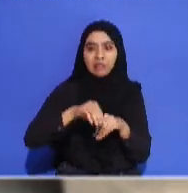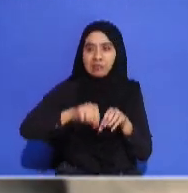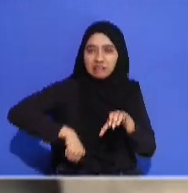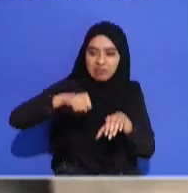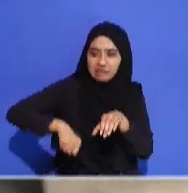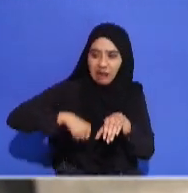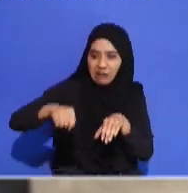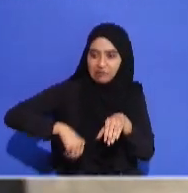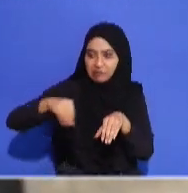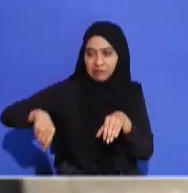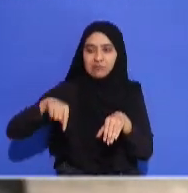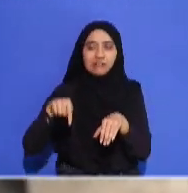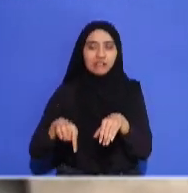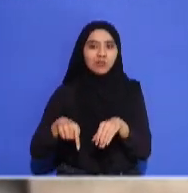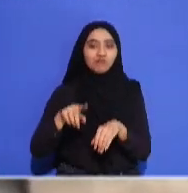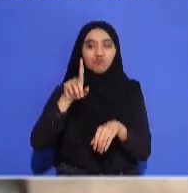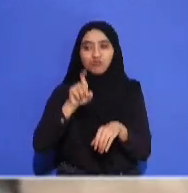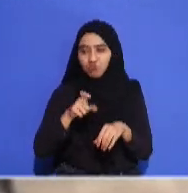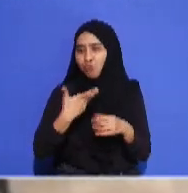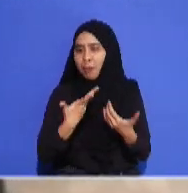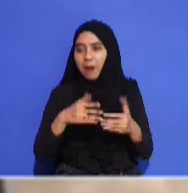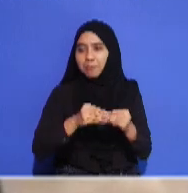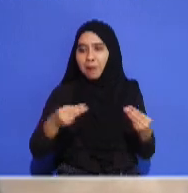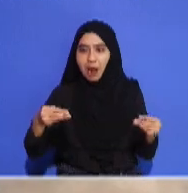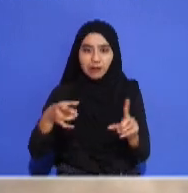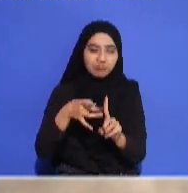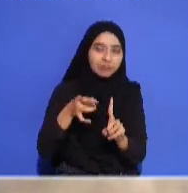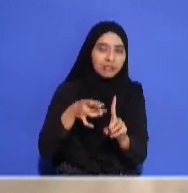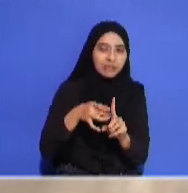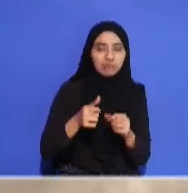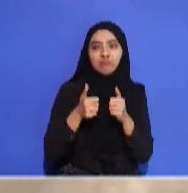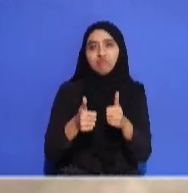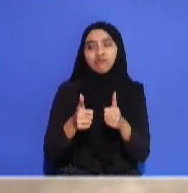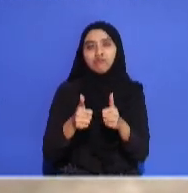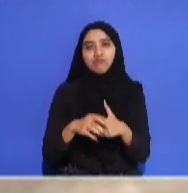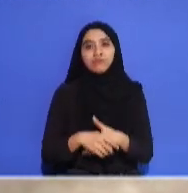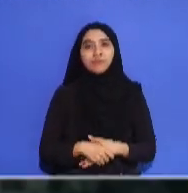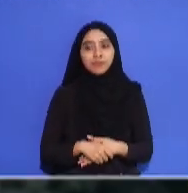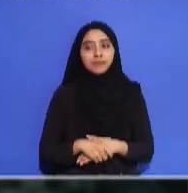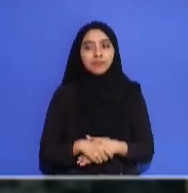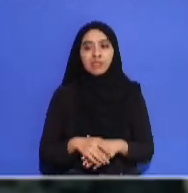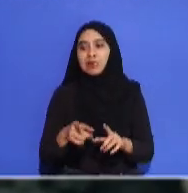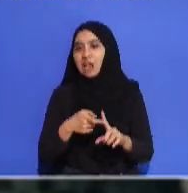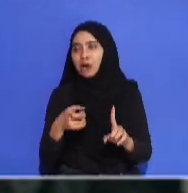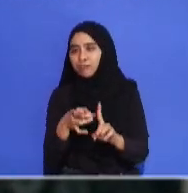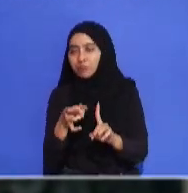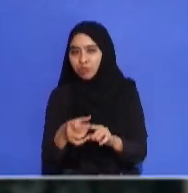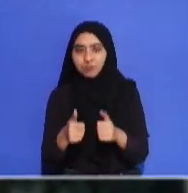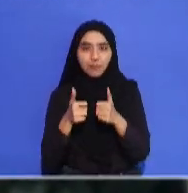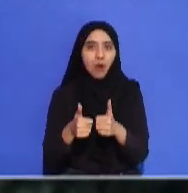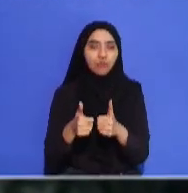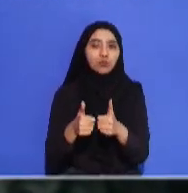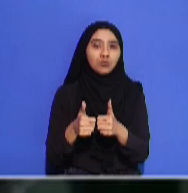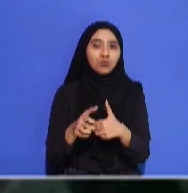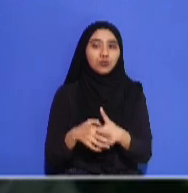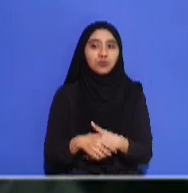inggih menika nyawisaken bahan bakunipun. Ingkang saya inggih menika ingkang saking waja. Saksampunipun bahan